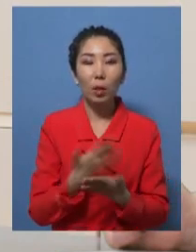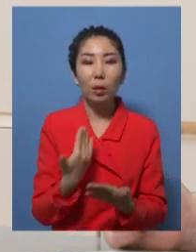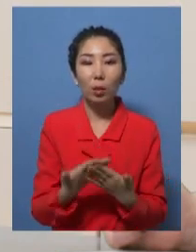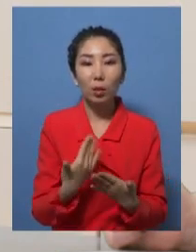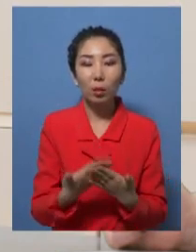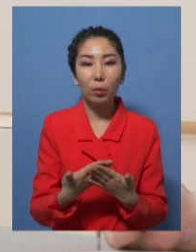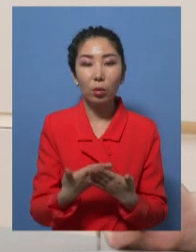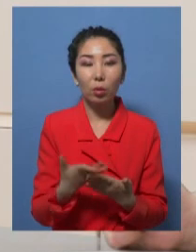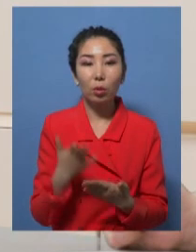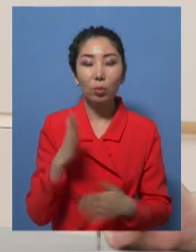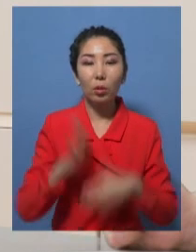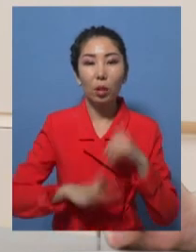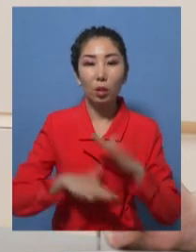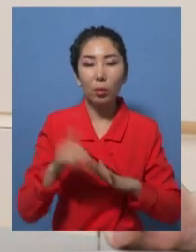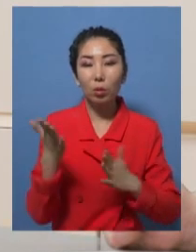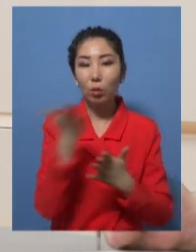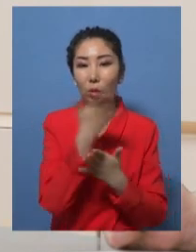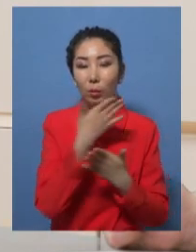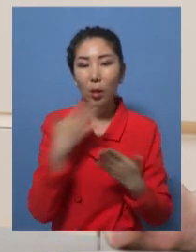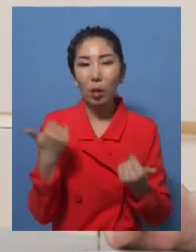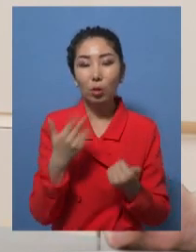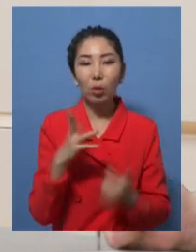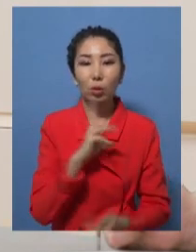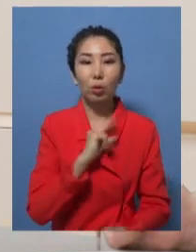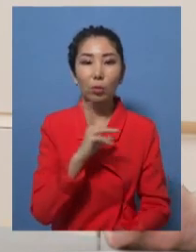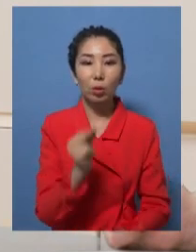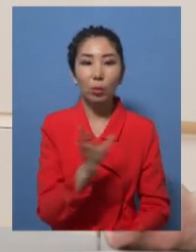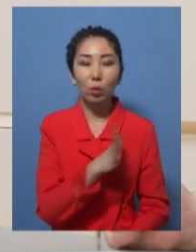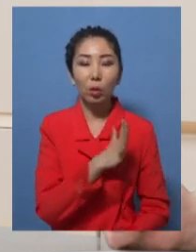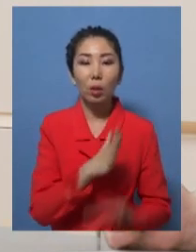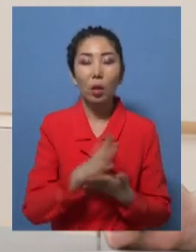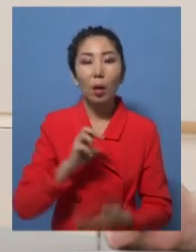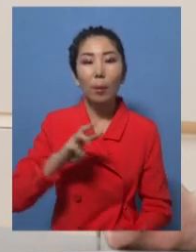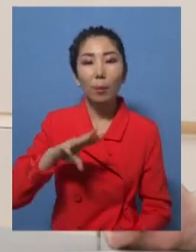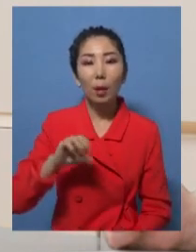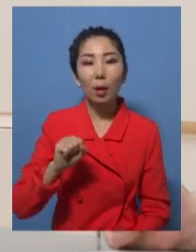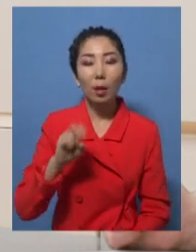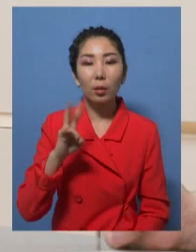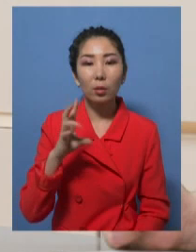Себебі оның жұмыс тәжірибесі жоқ деп ала бермейді. Сол кезде жұмыспен қамту орталығы, жаңа мансап орталығы жаңа жұмыс